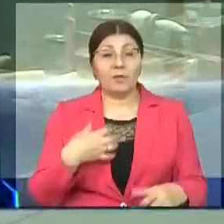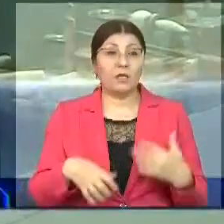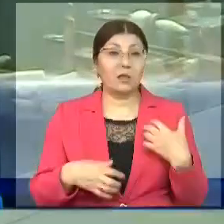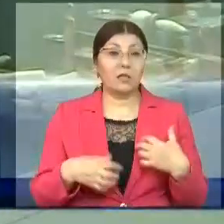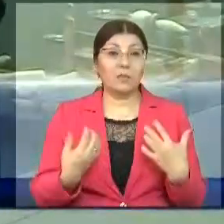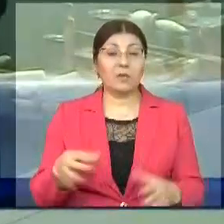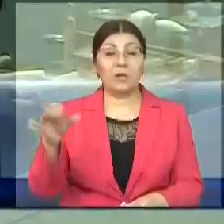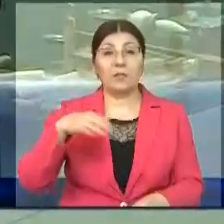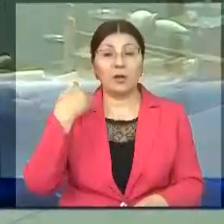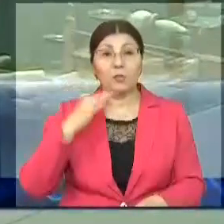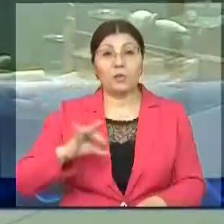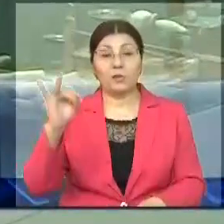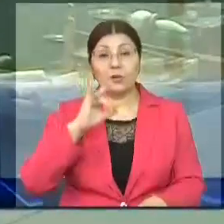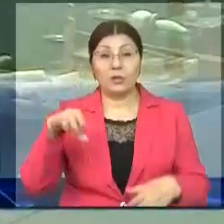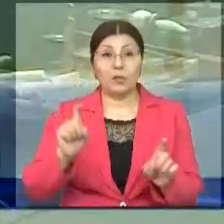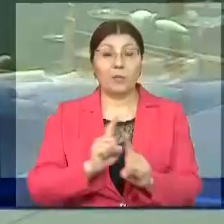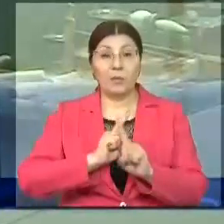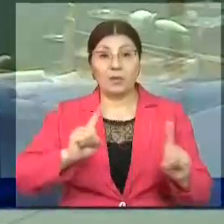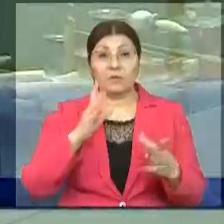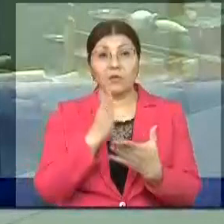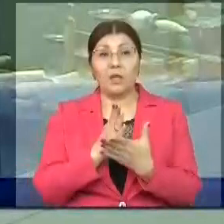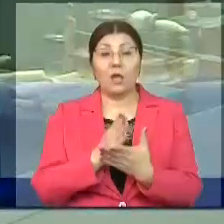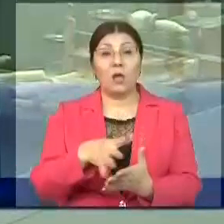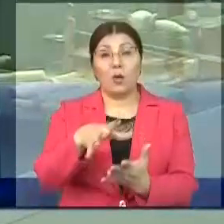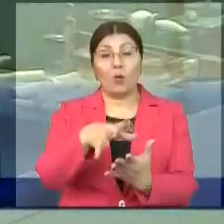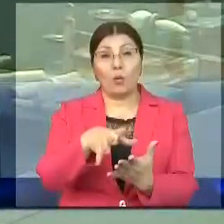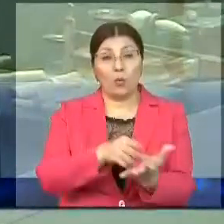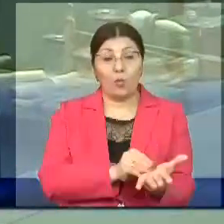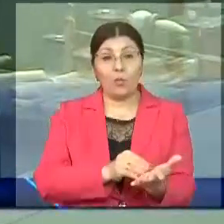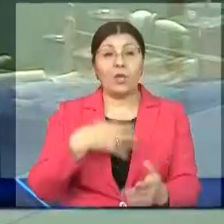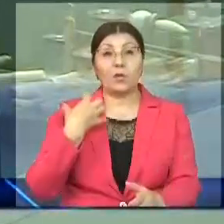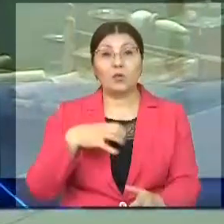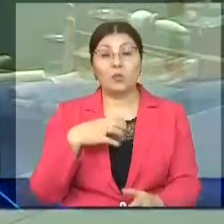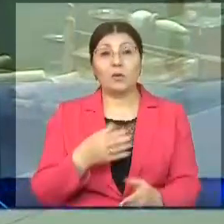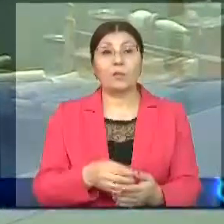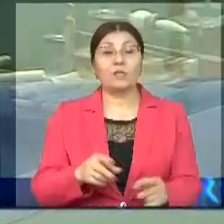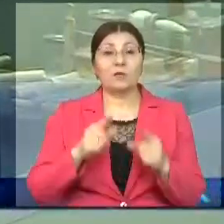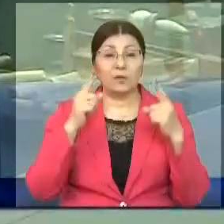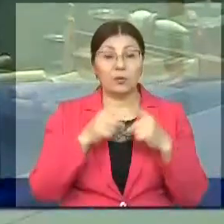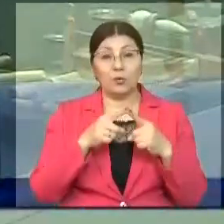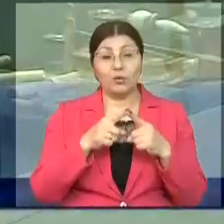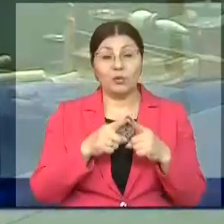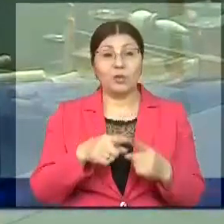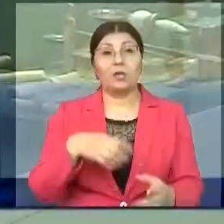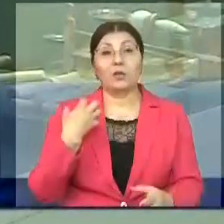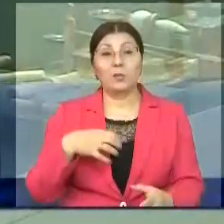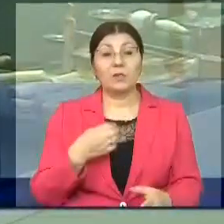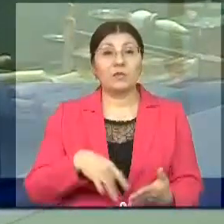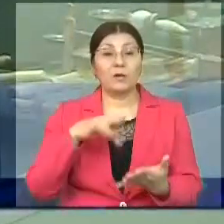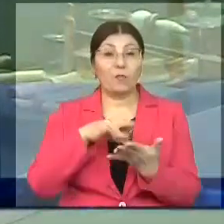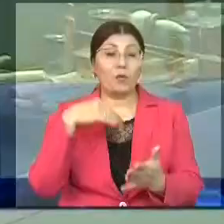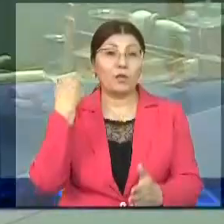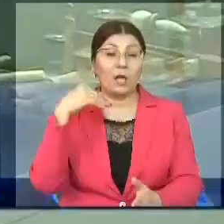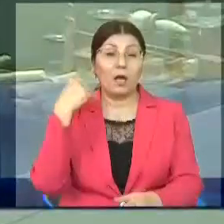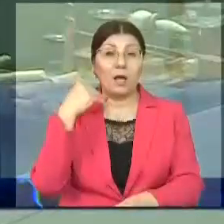Актюбинском историко-краеведческом музее представлена копия думбры кюйши. Оригинал инструмента находится в городе Алматы, в музее